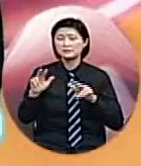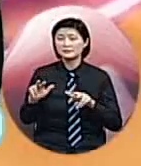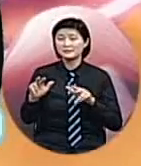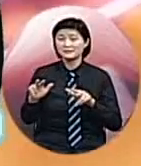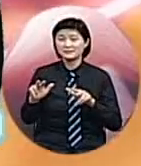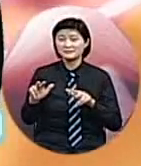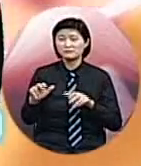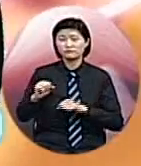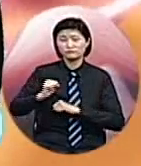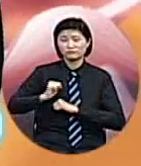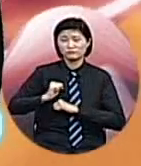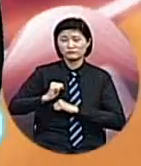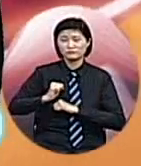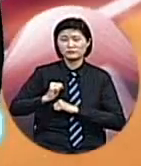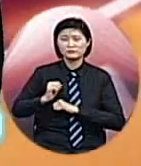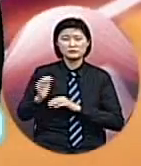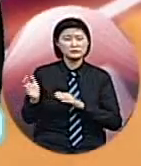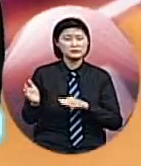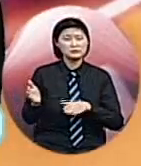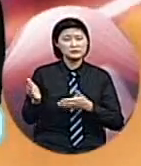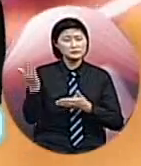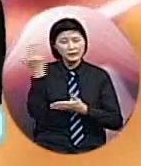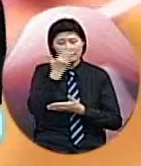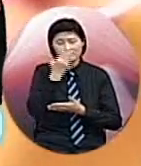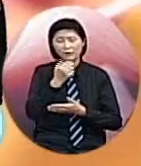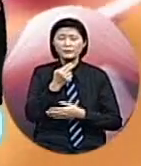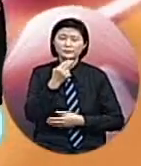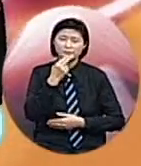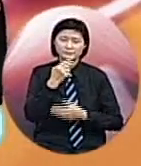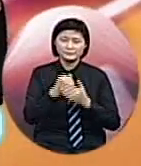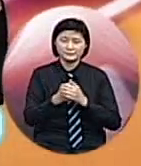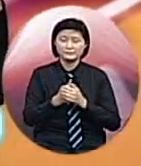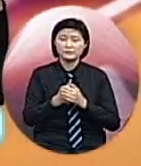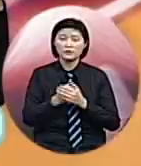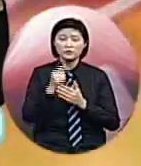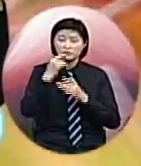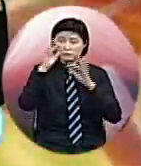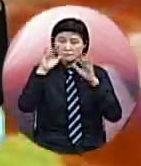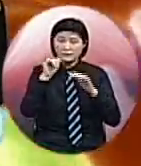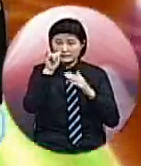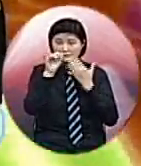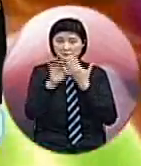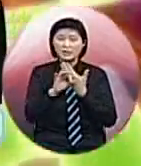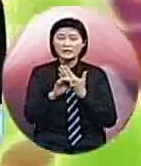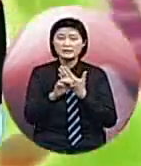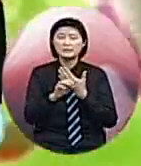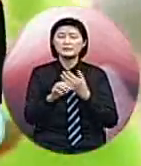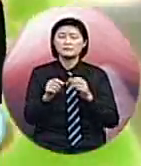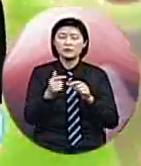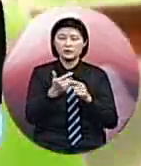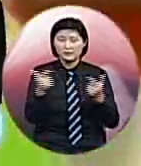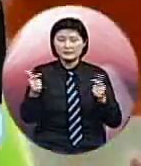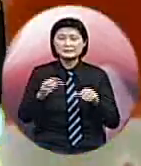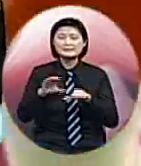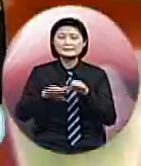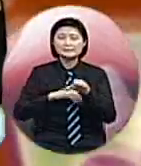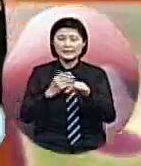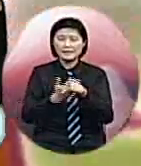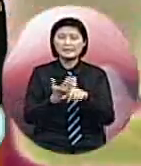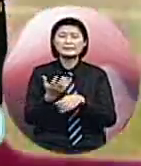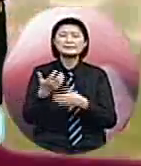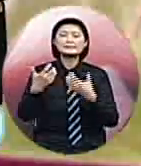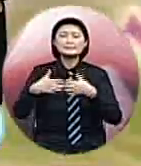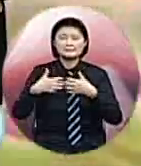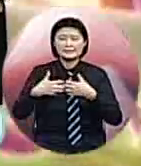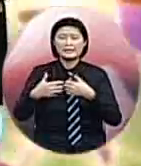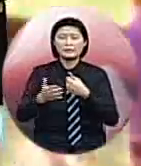저기 군인들이 많이 안 치우는 것 같더라고요. 여기, 여기 예. 눈이 많이 오면은 예. 이제 트랙터로 또 포크레인으로 이렇게 많이 치우더라고요. 기계로.